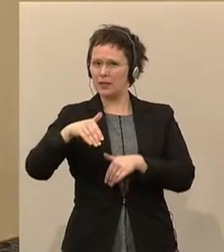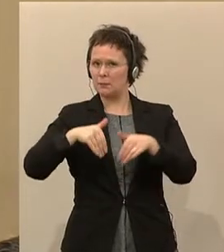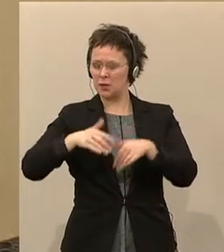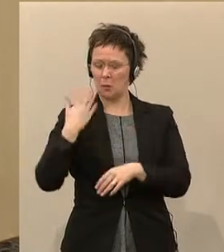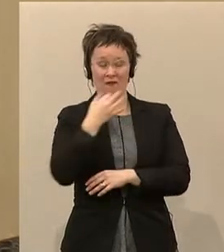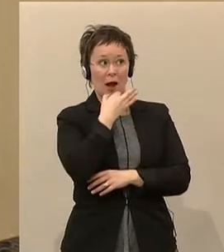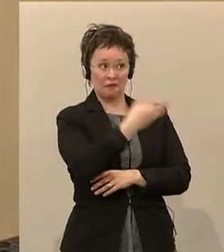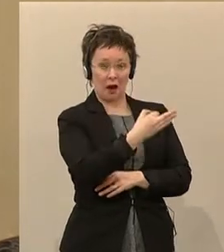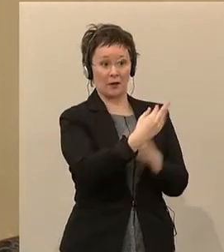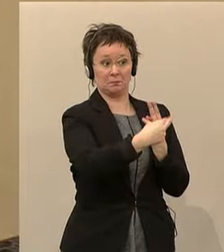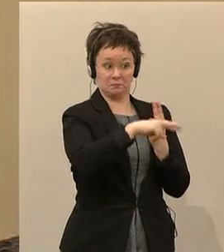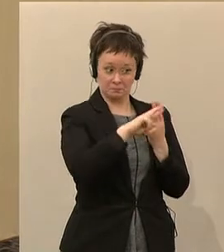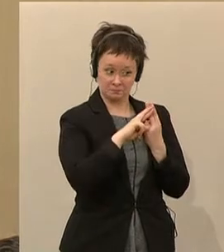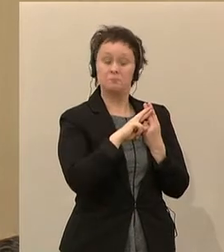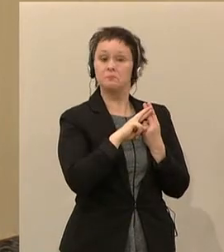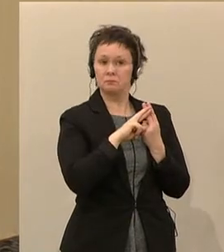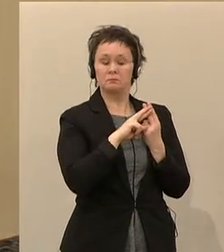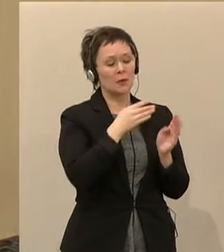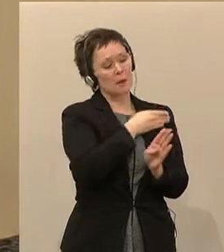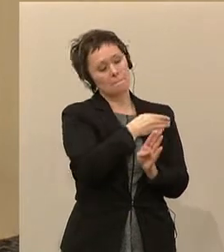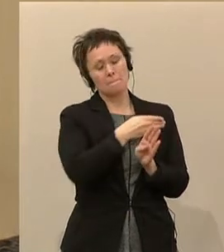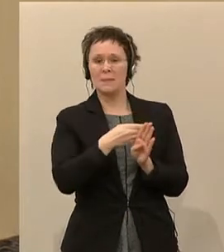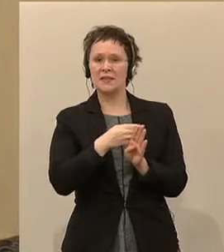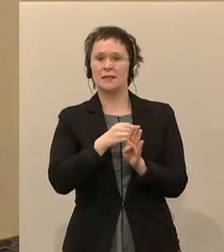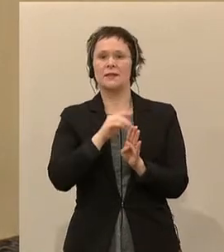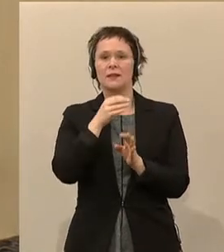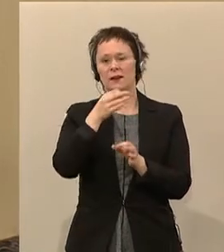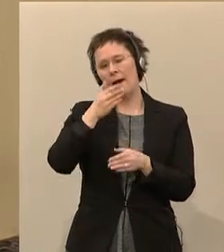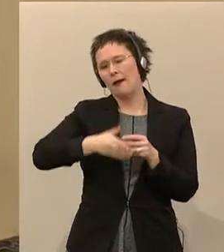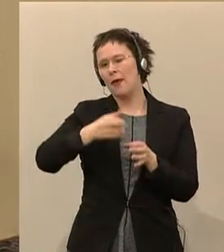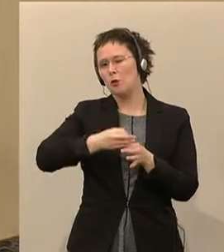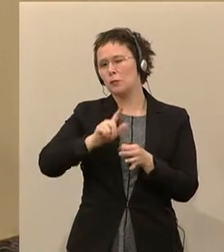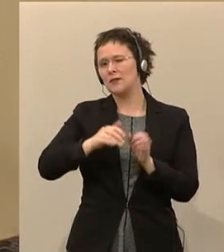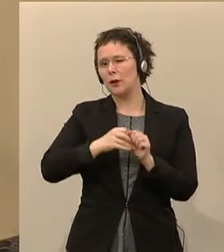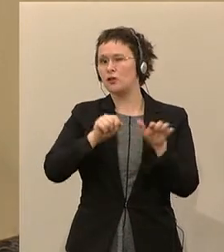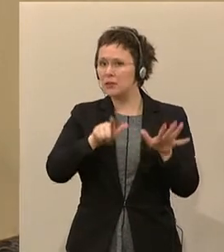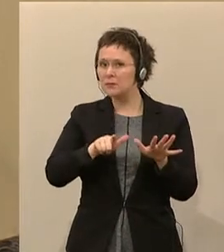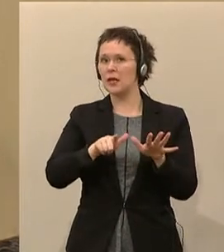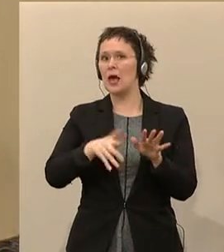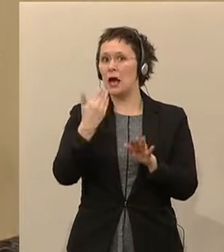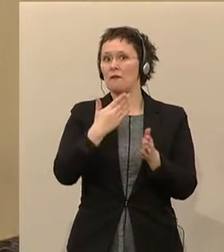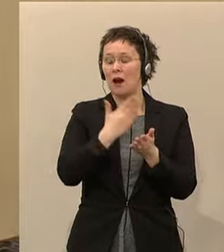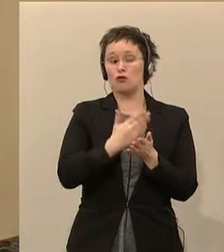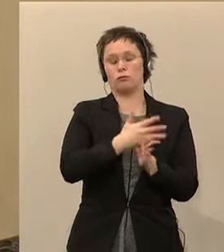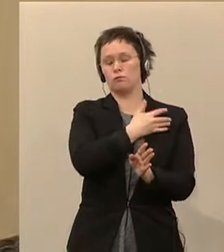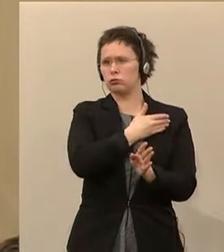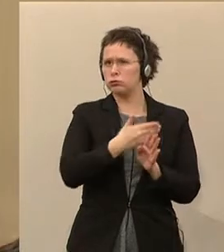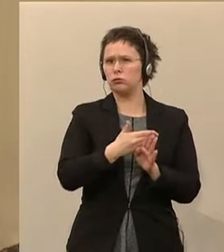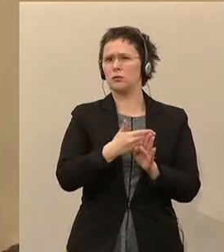bis Ende Oktober 2017 es bereits zu 1052 Beschuldigungen und zu 93